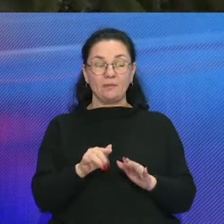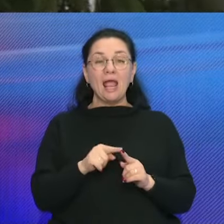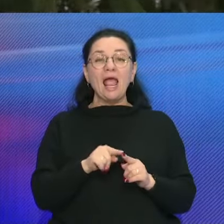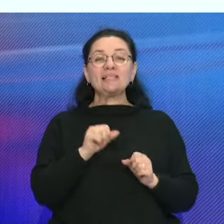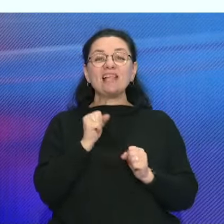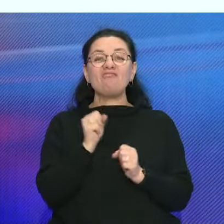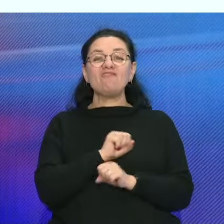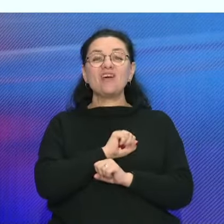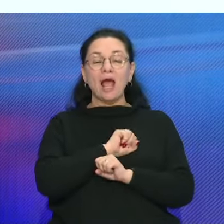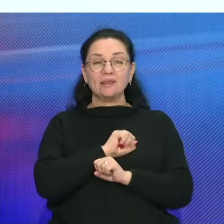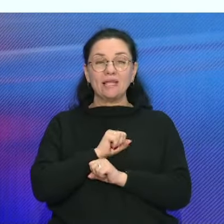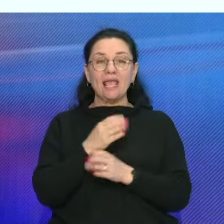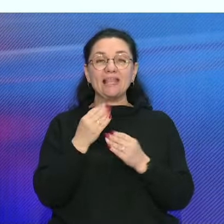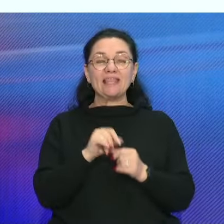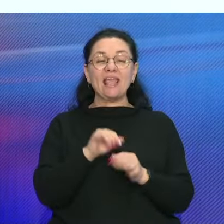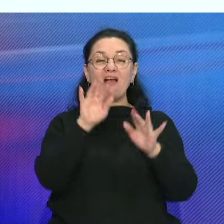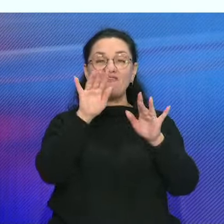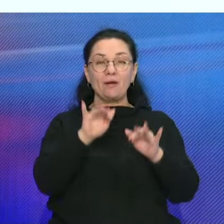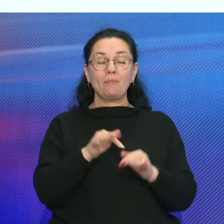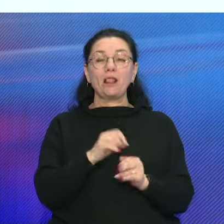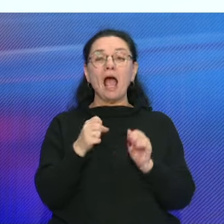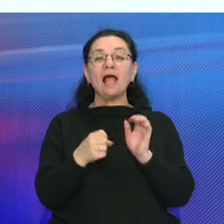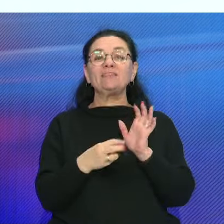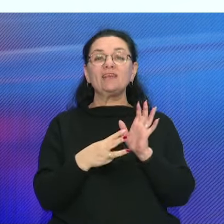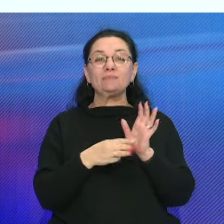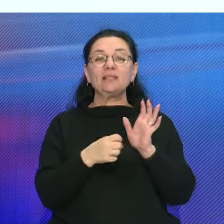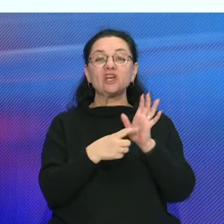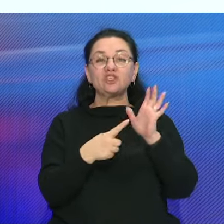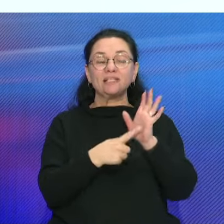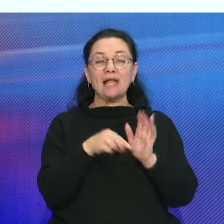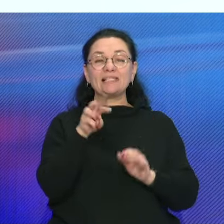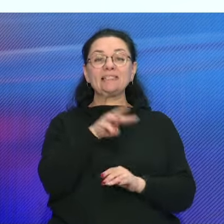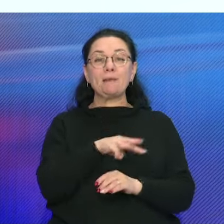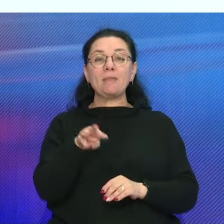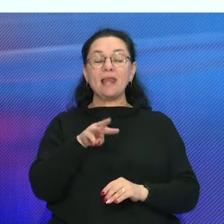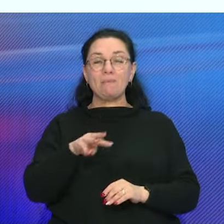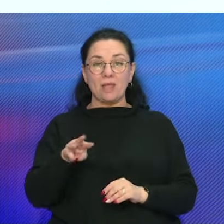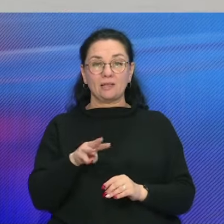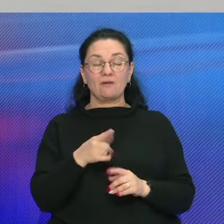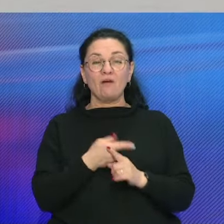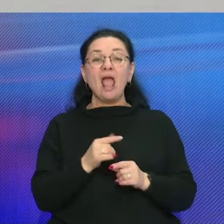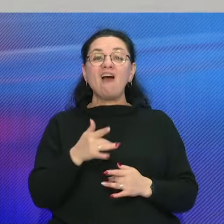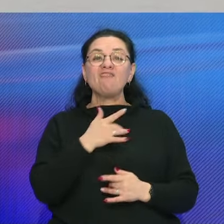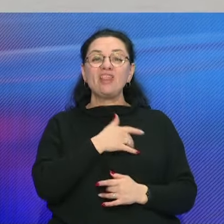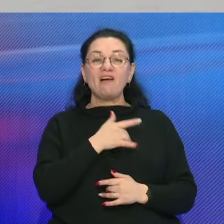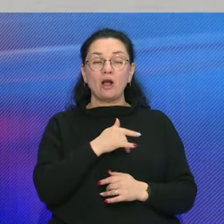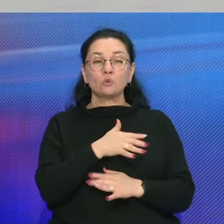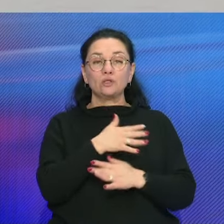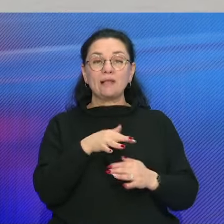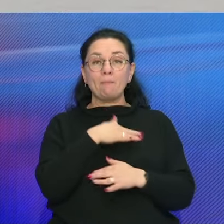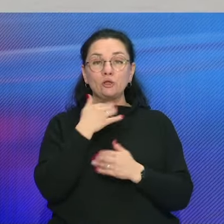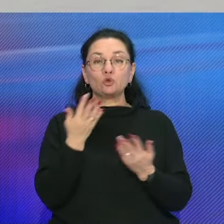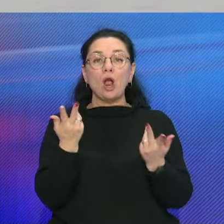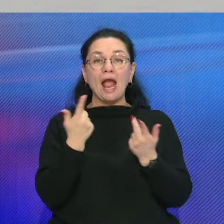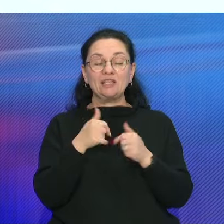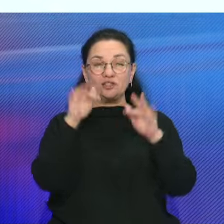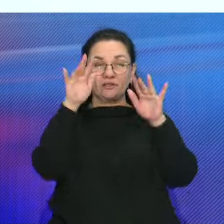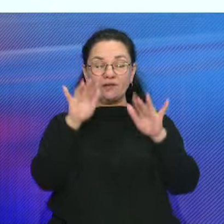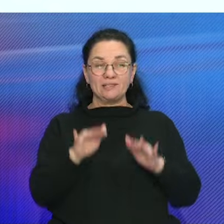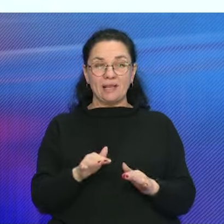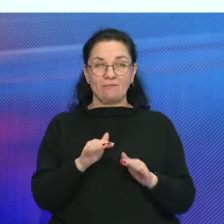выпало от 7 до 16 миллиметров. Наибольшее их количество отмечалось в Новогрудке. По данным, на сегодняшнее